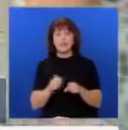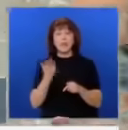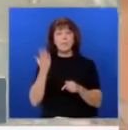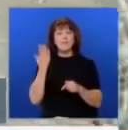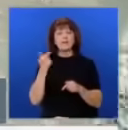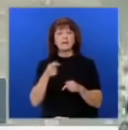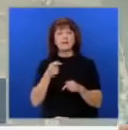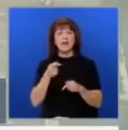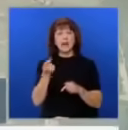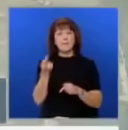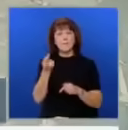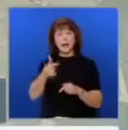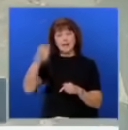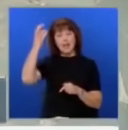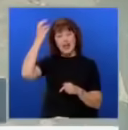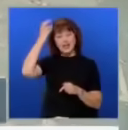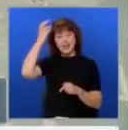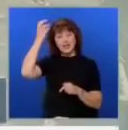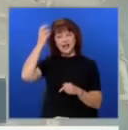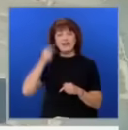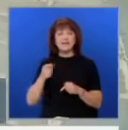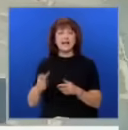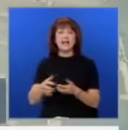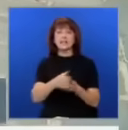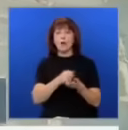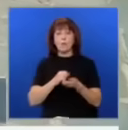на няколко малки държави, но сега се съединила